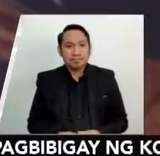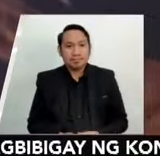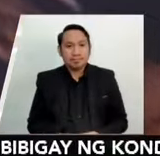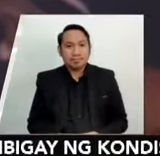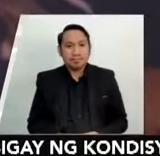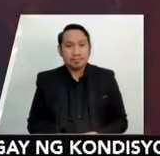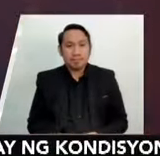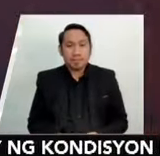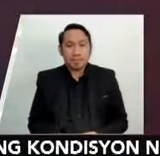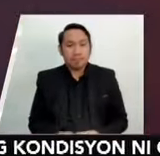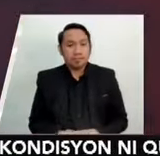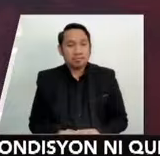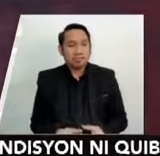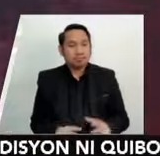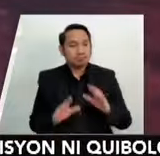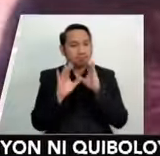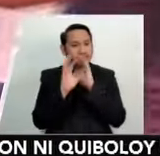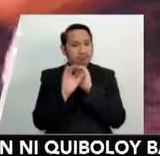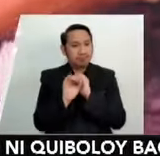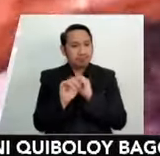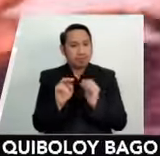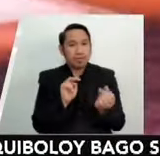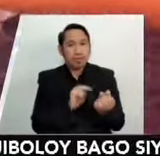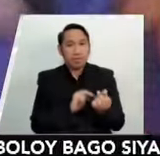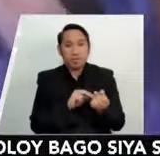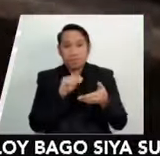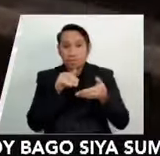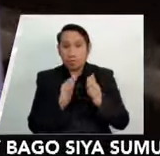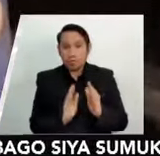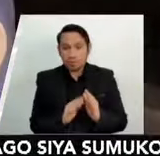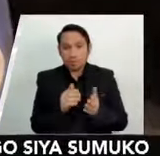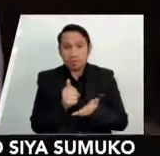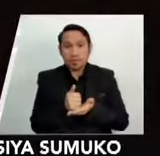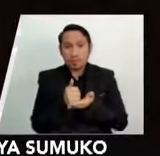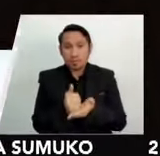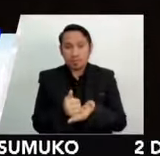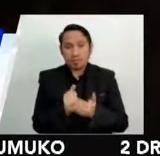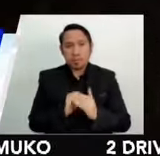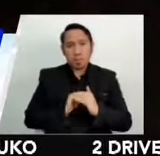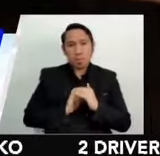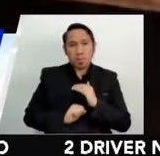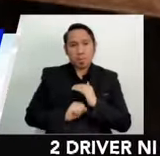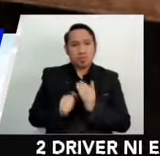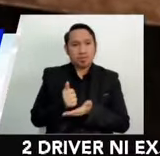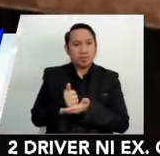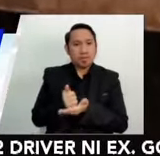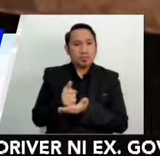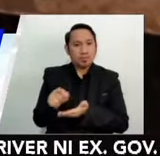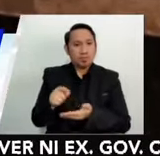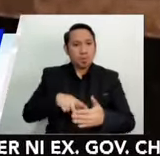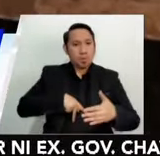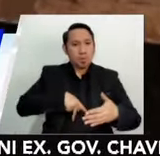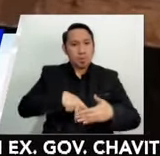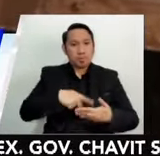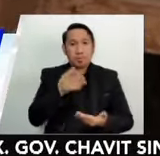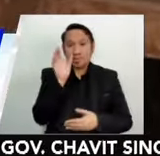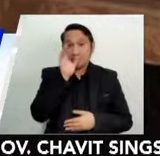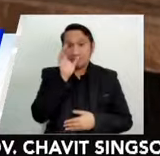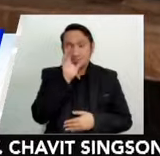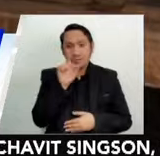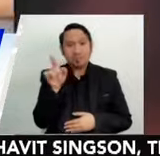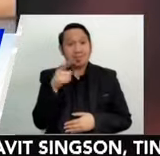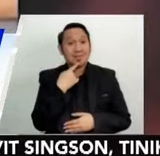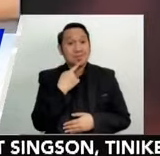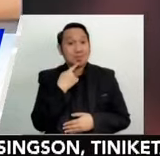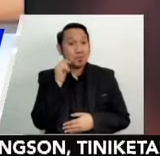Hinangaan ang isang nursing student na tumulong sa pagpapaanak sa isang buntis sa Cebu City. Kwento ng nanganak na si Jerilyn